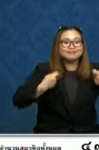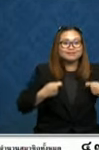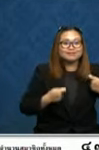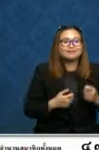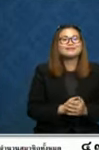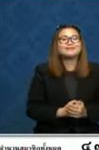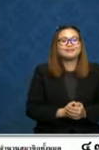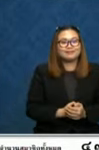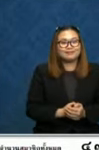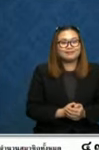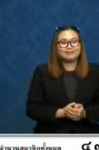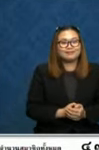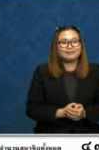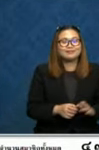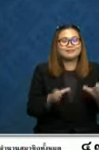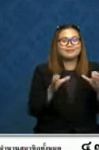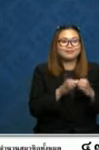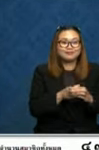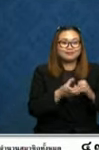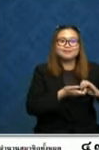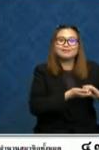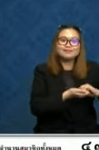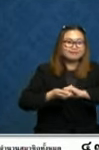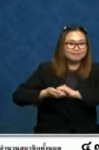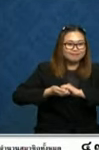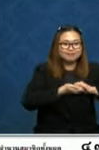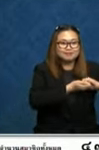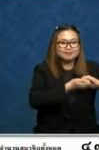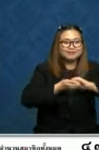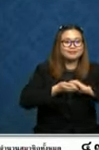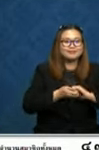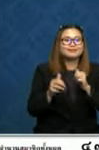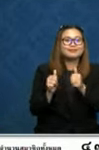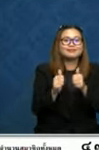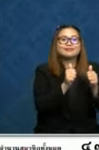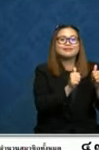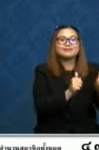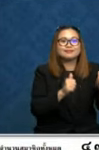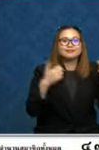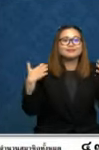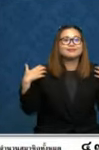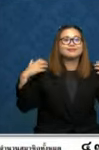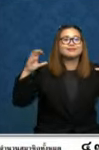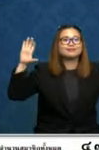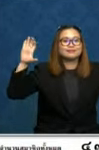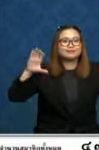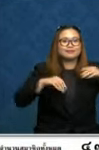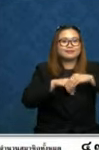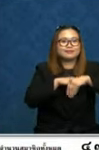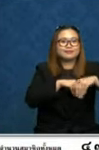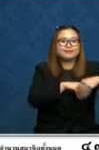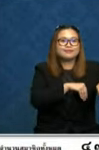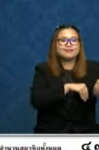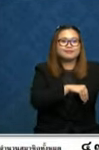การสร้างความสัมพันธ์ชี้แจงนโยบายให้กับหน่วยงานภาครัฐและเอกชนชื่อพูดแบ